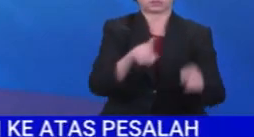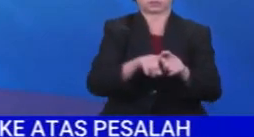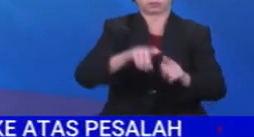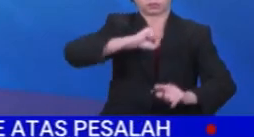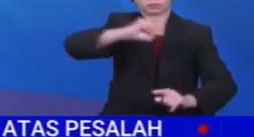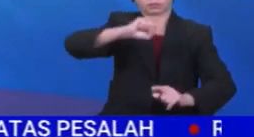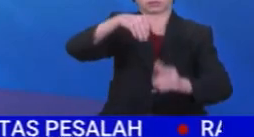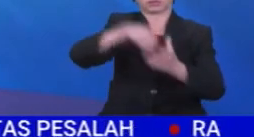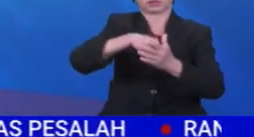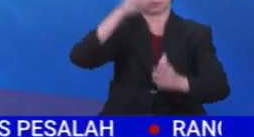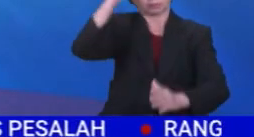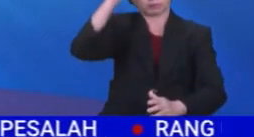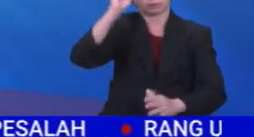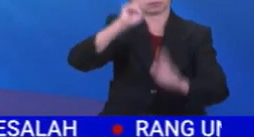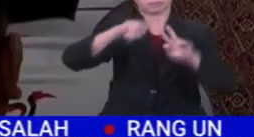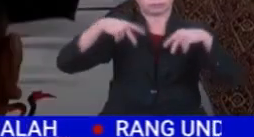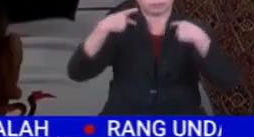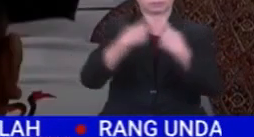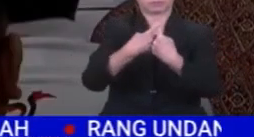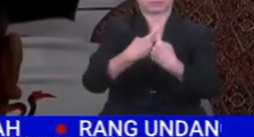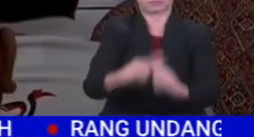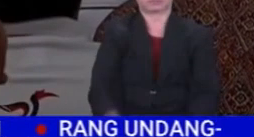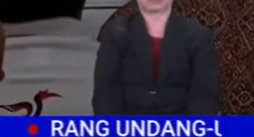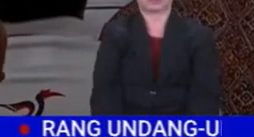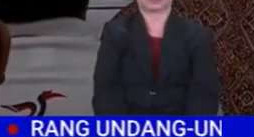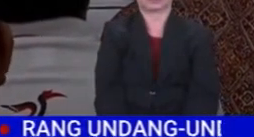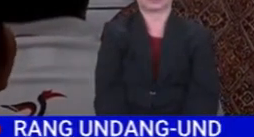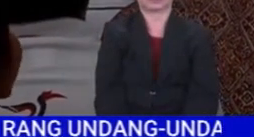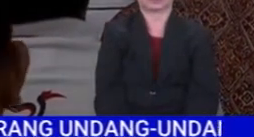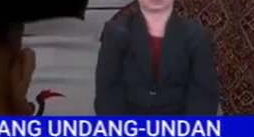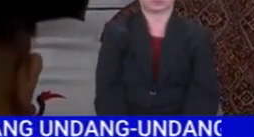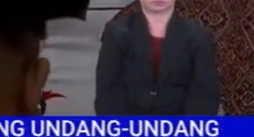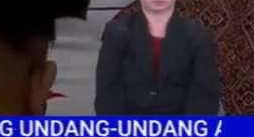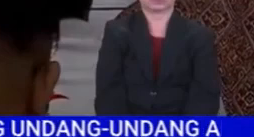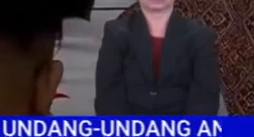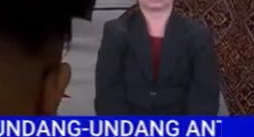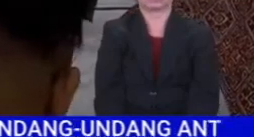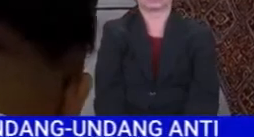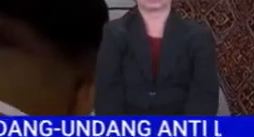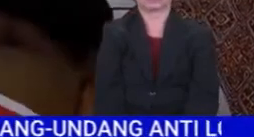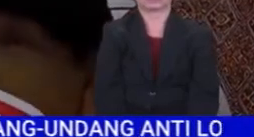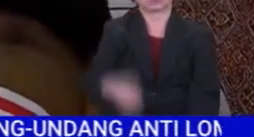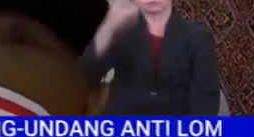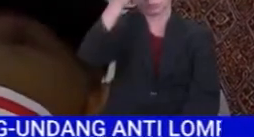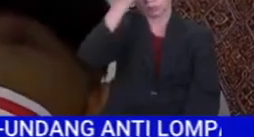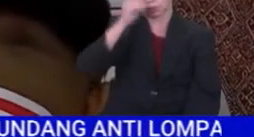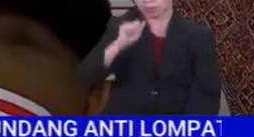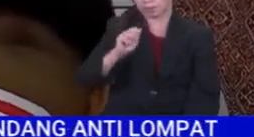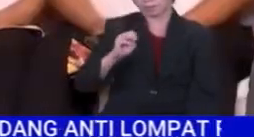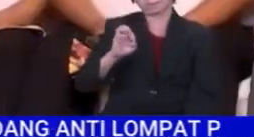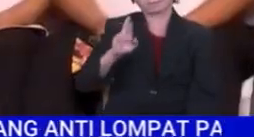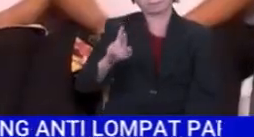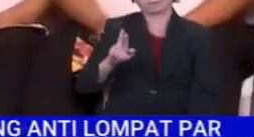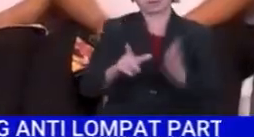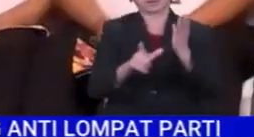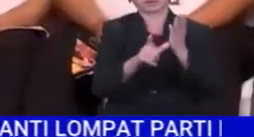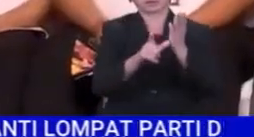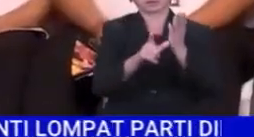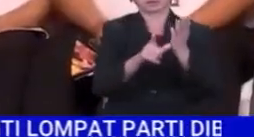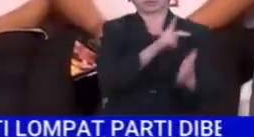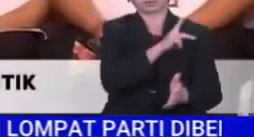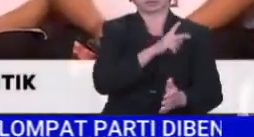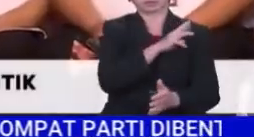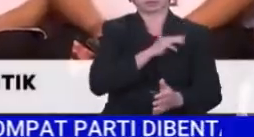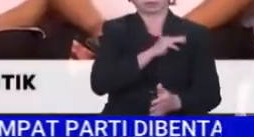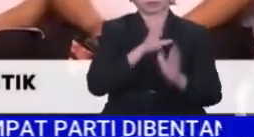perjuangan dalam hati Ya udah tua madagas ogah yang juga timbalan Prime